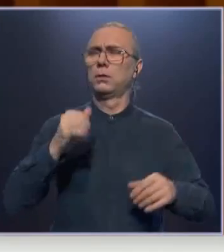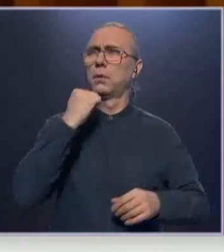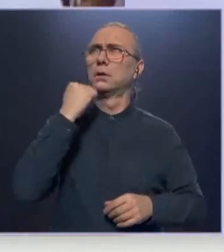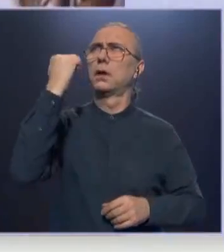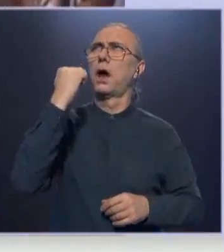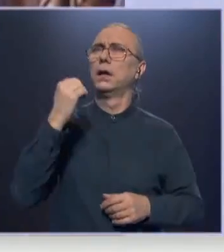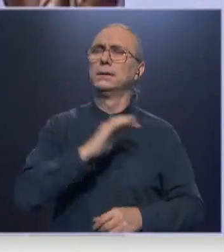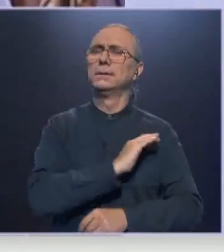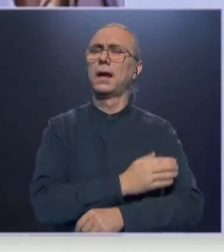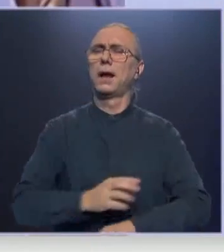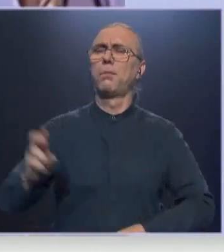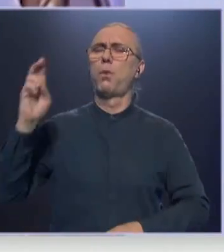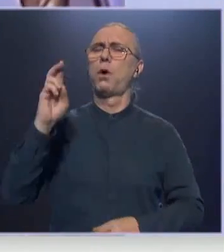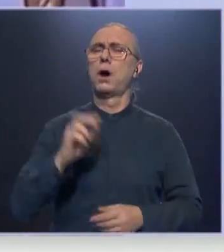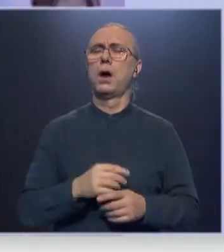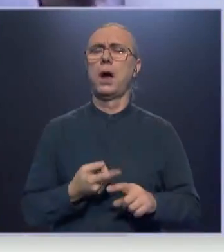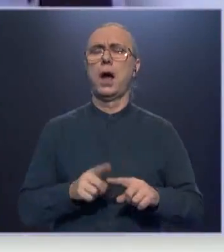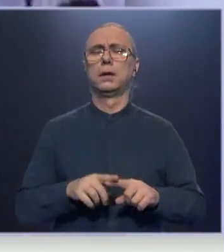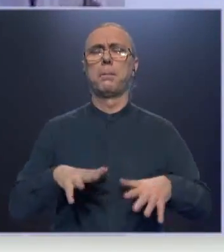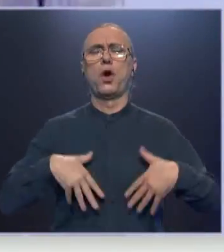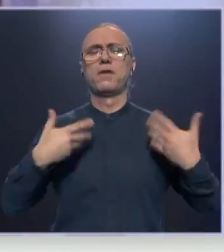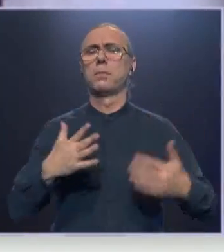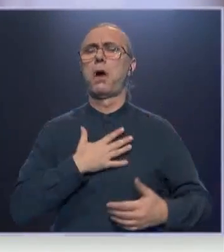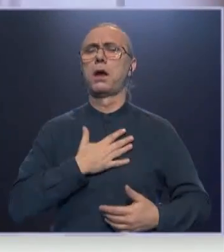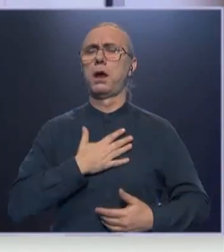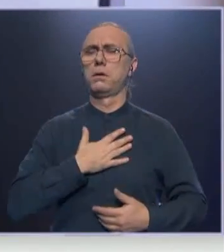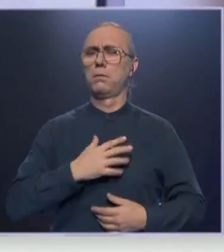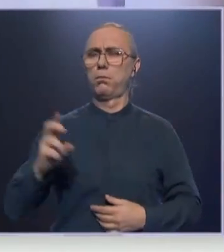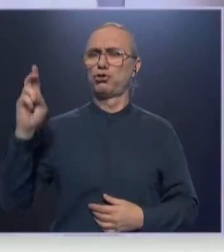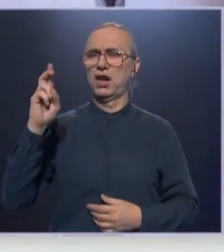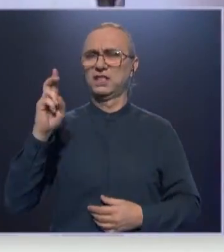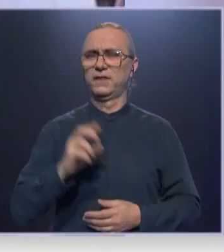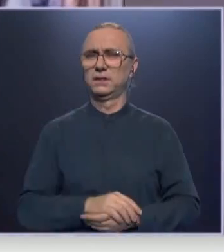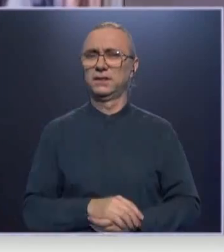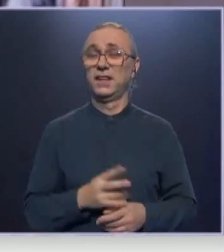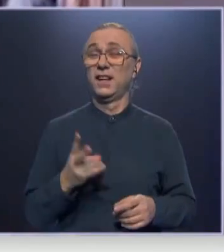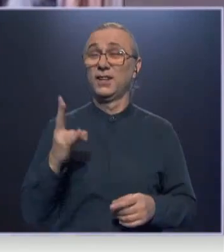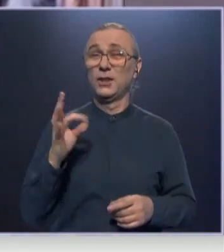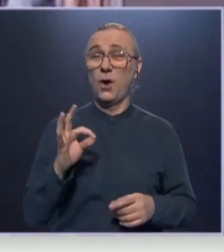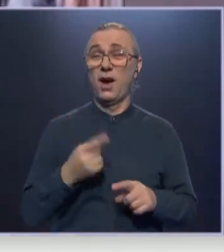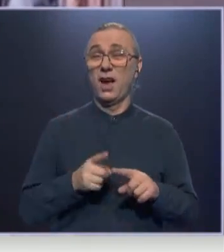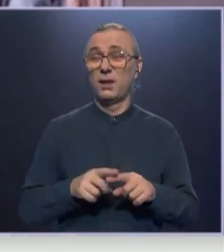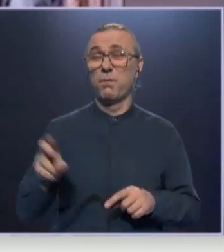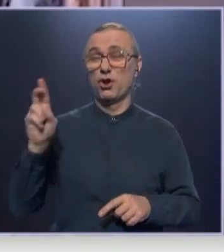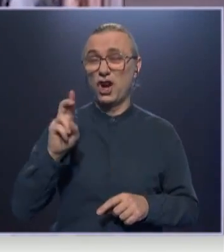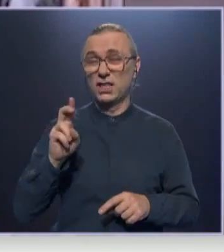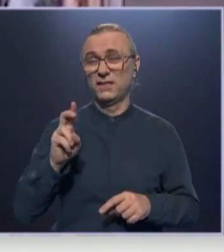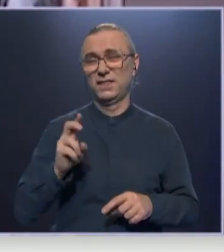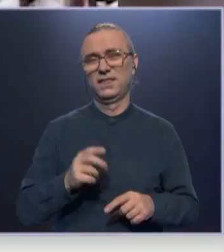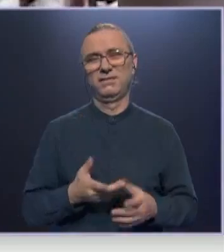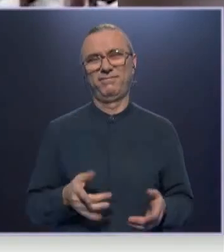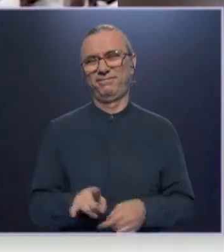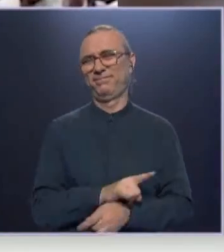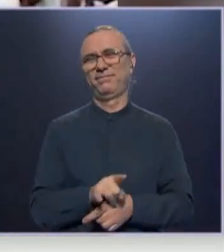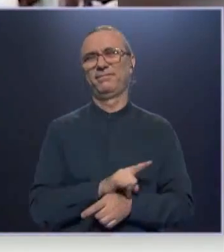силе Бога. Это проявление моей божественности». Но эта божественность оказалась сомнительной.